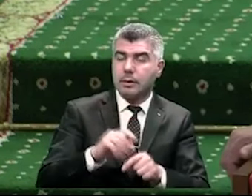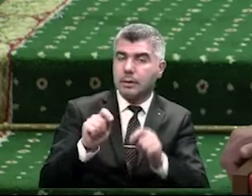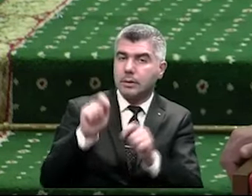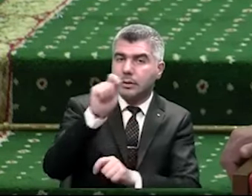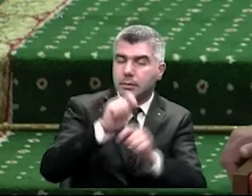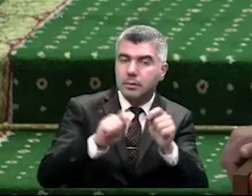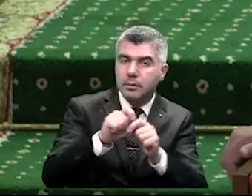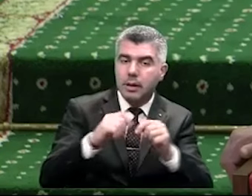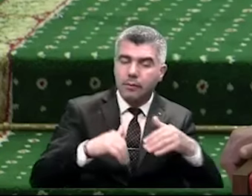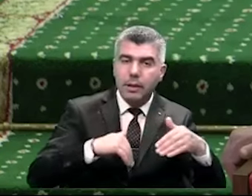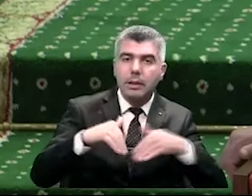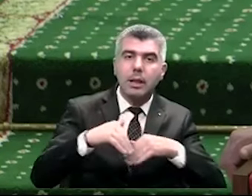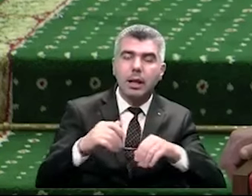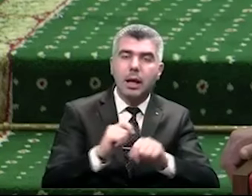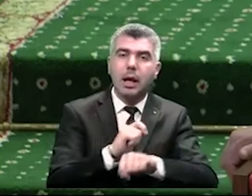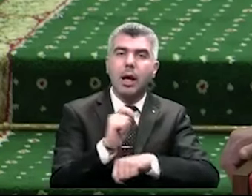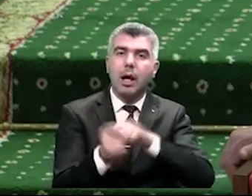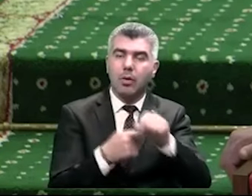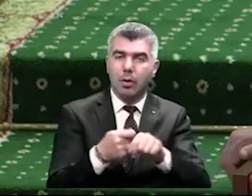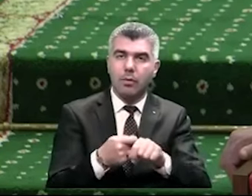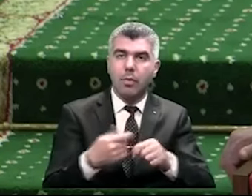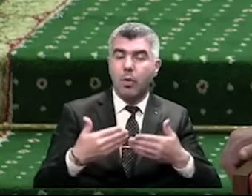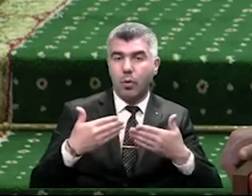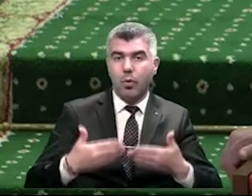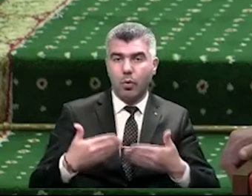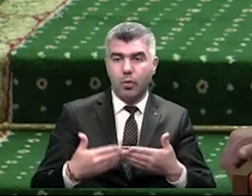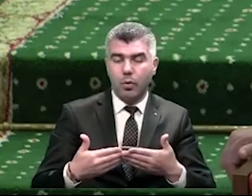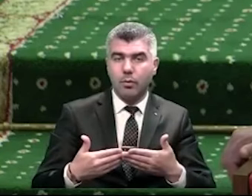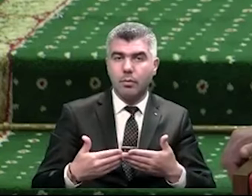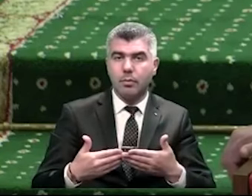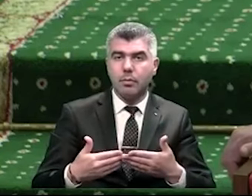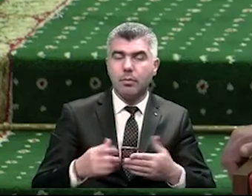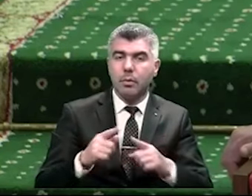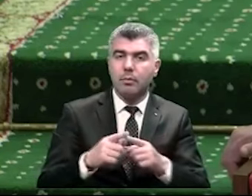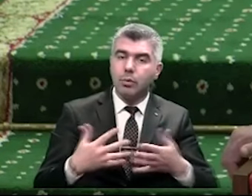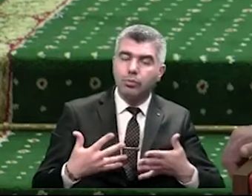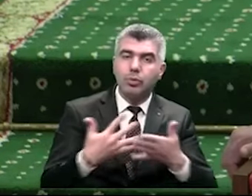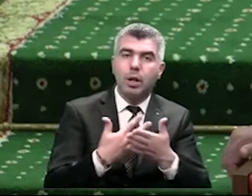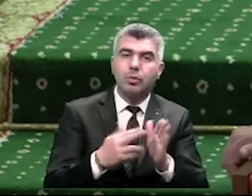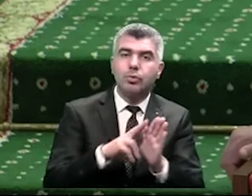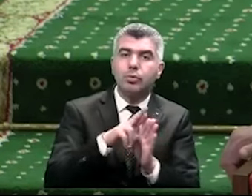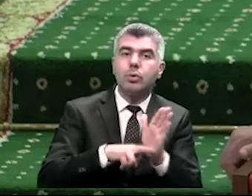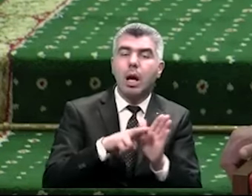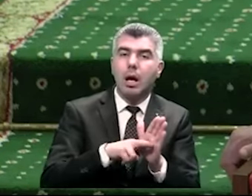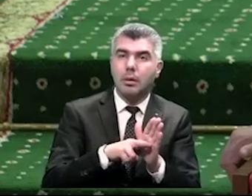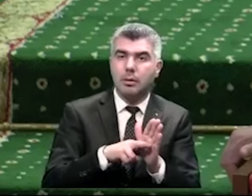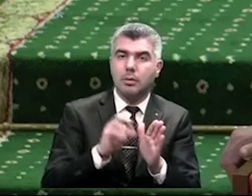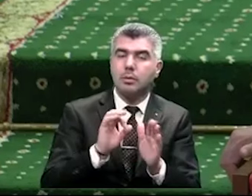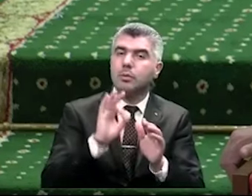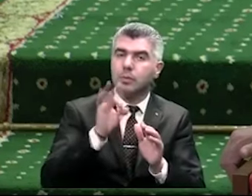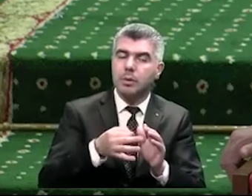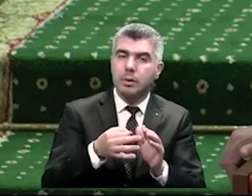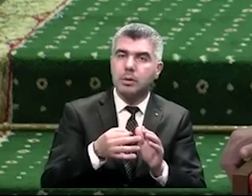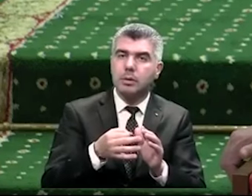ديال صيانه الطرق القرويه واليوم يمكن ان نقول اننا نقوم باشراك الجهات لكي يتفاعلون